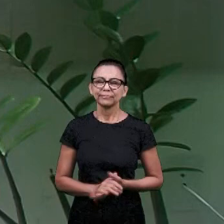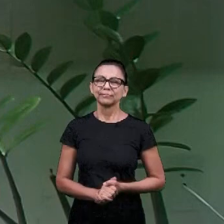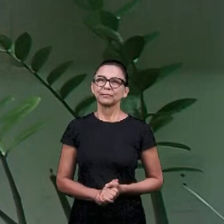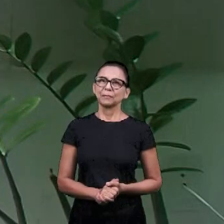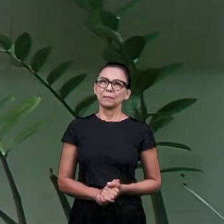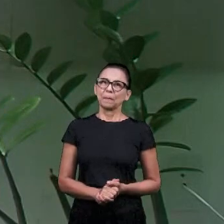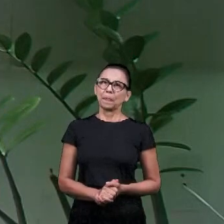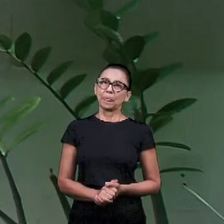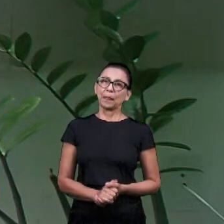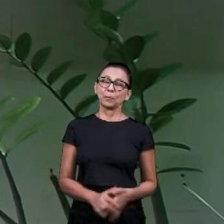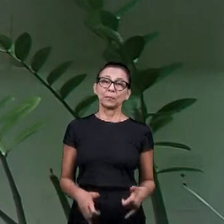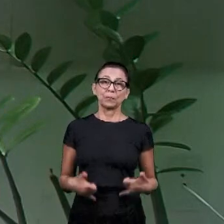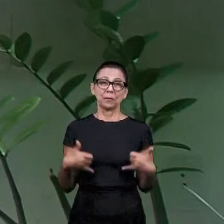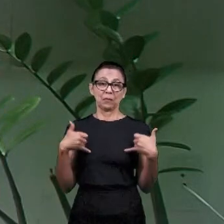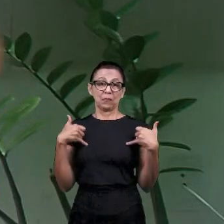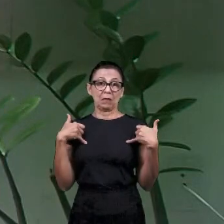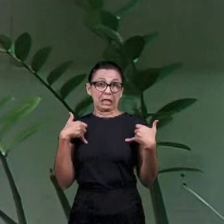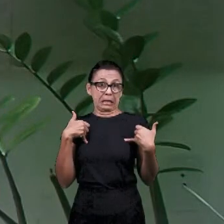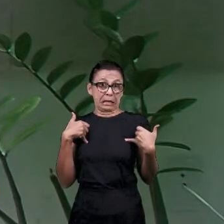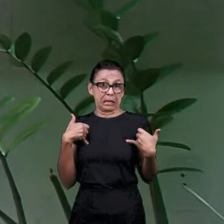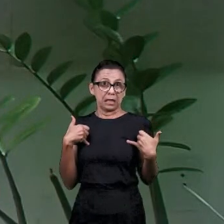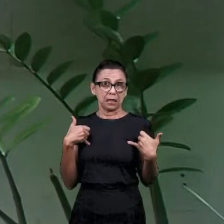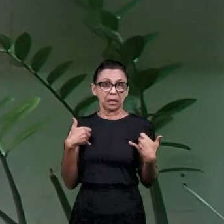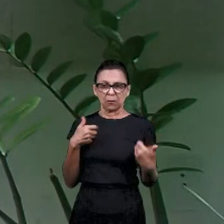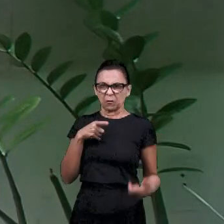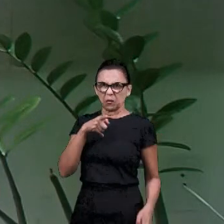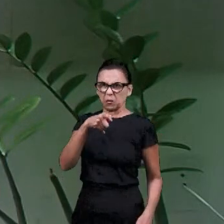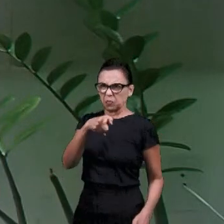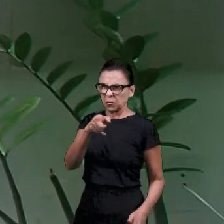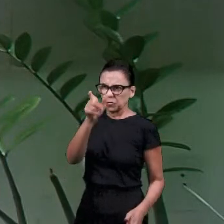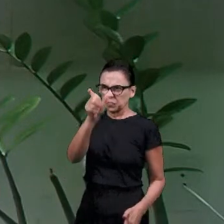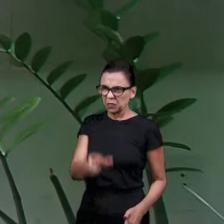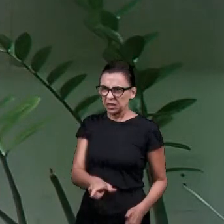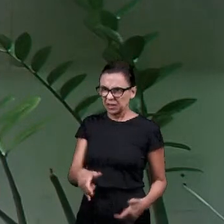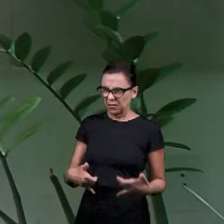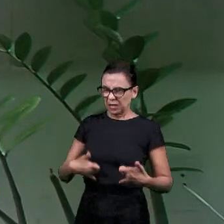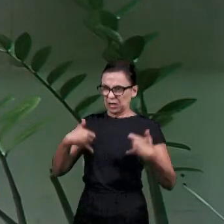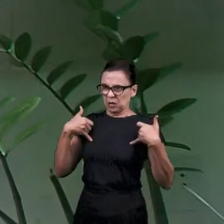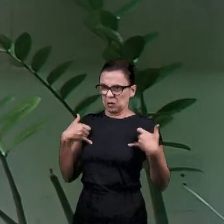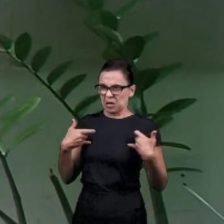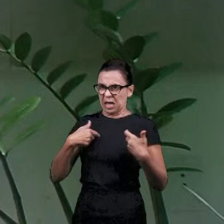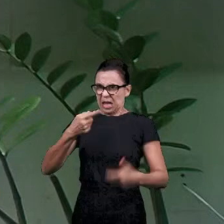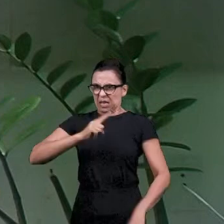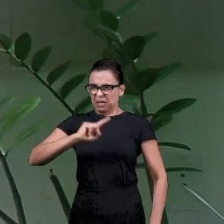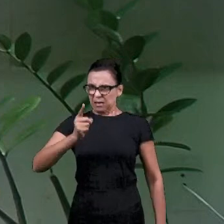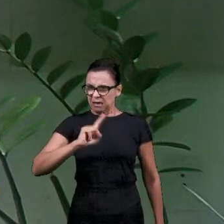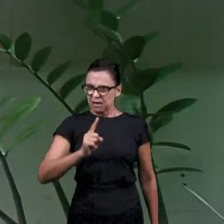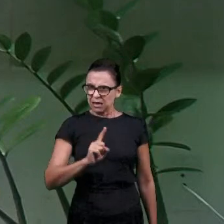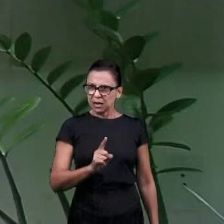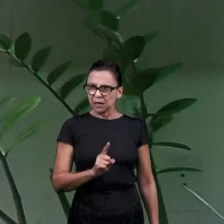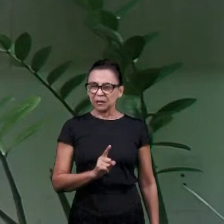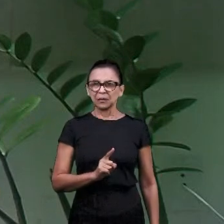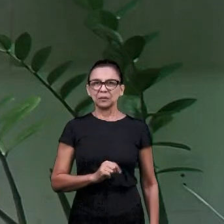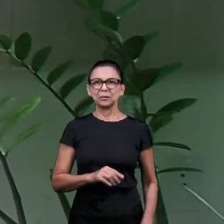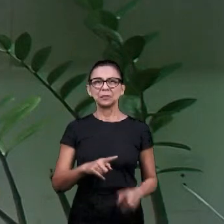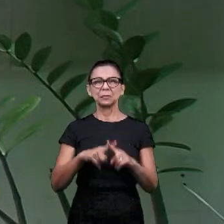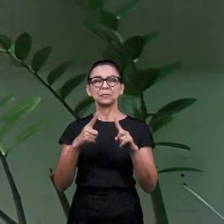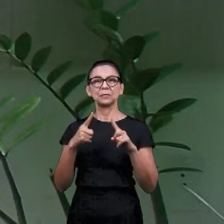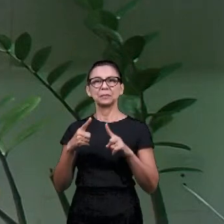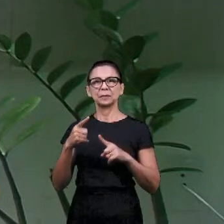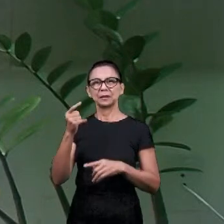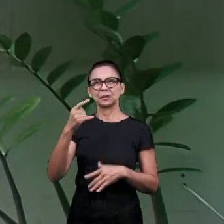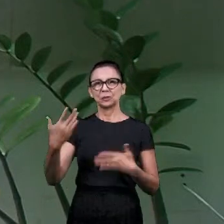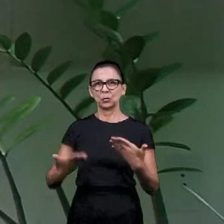orgueilleux. Parce que quand on parle de vanité, il n'aime pas. Le fidèle, il ne dit rien.